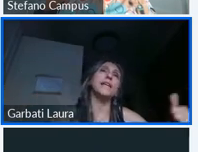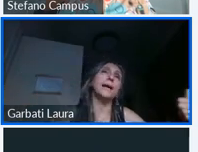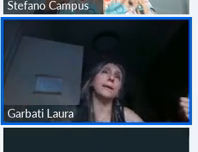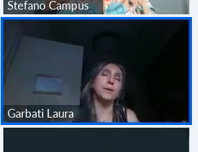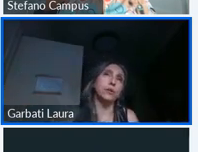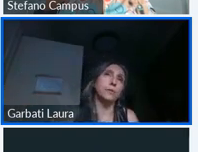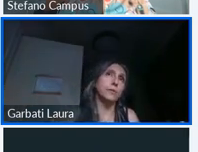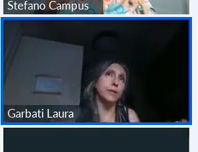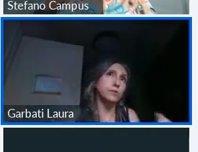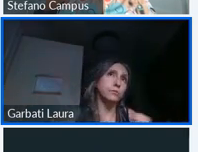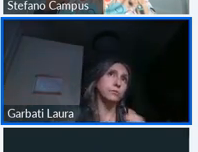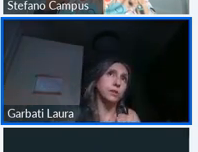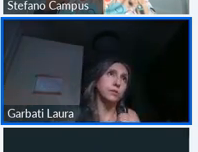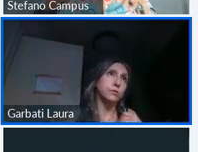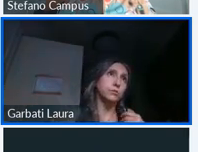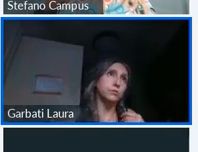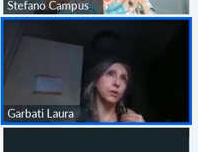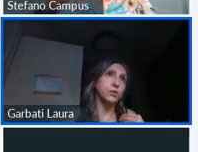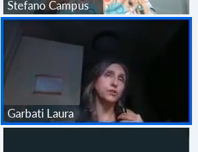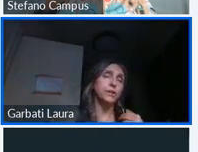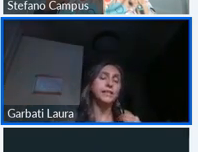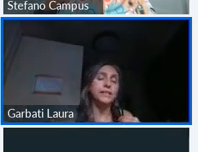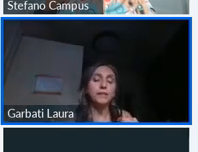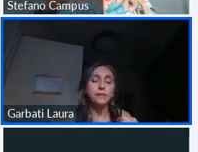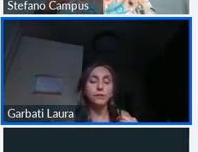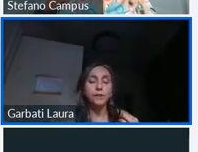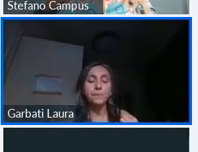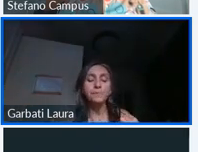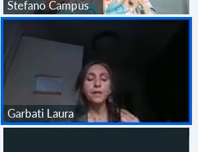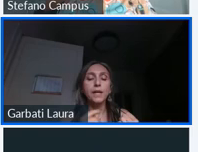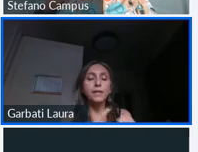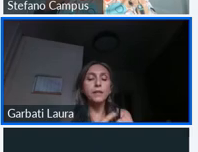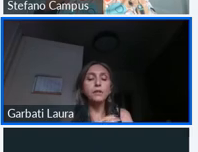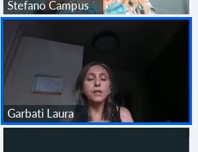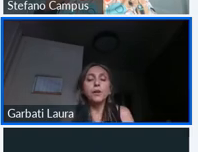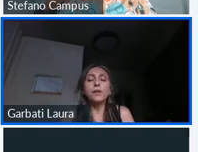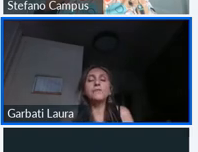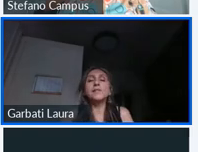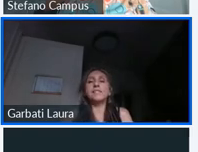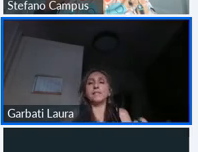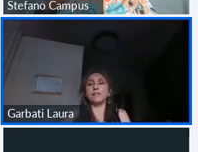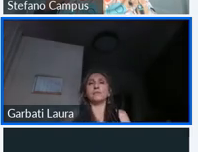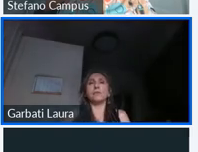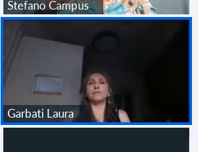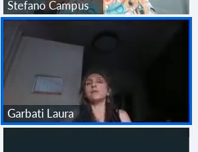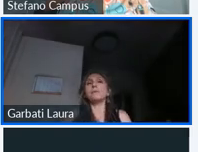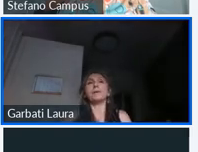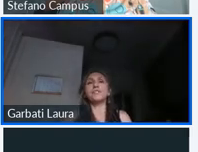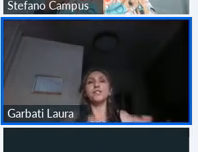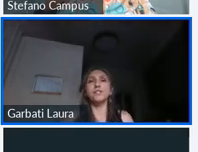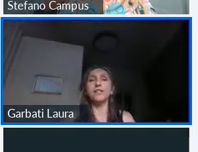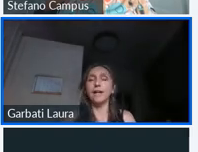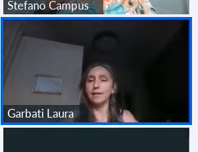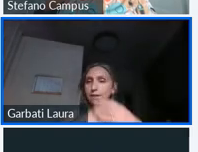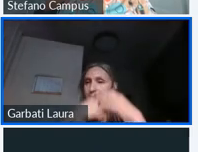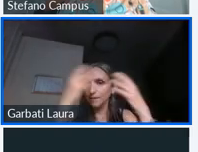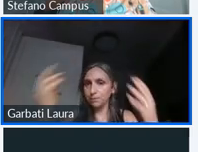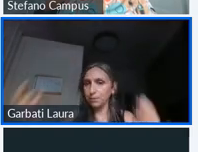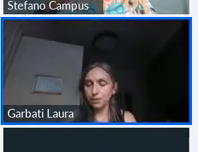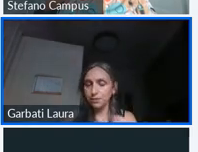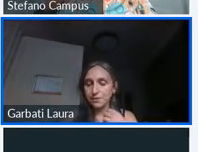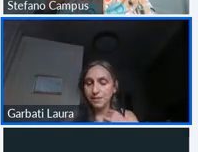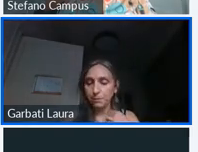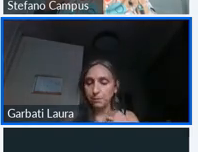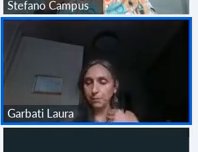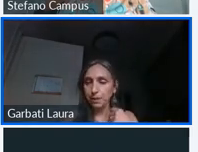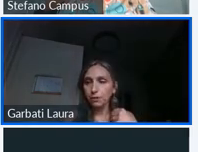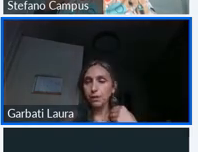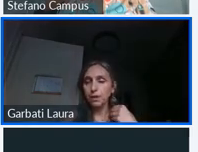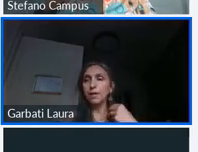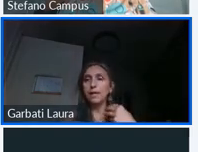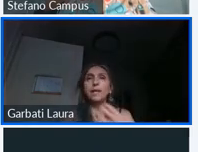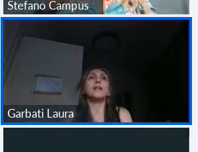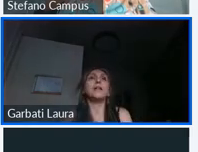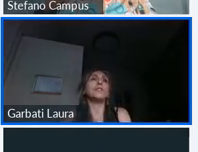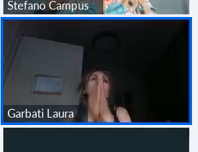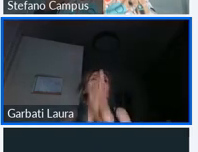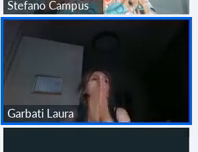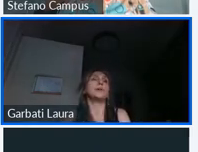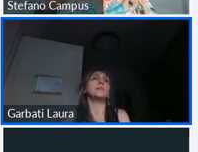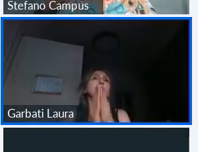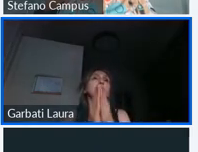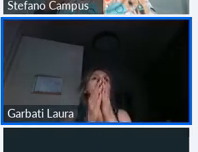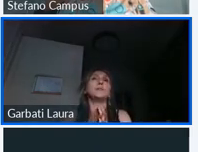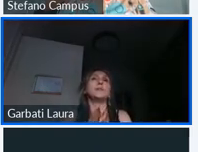sono così ampi come quelli sul diritto d'autore. Cioè il diritto, io che ho investito sulle pagine gialle, all'esempio che si fa sempre, no? Che